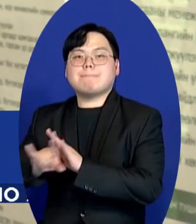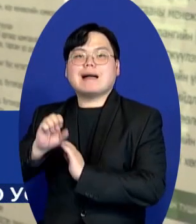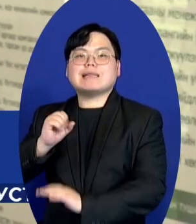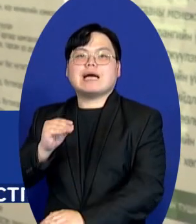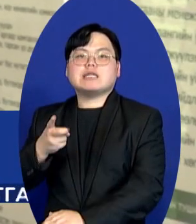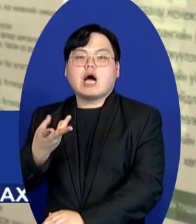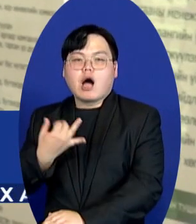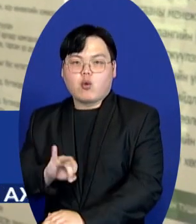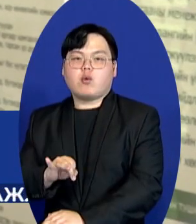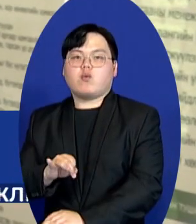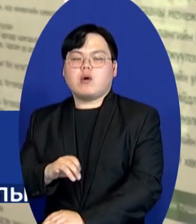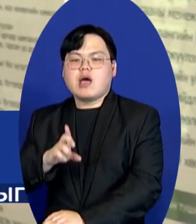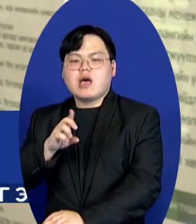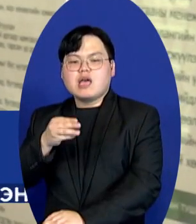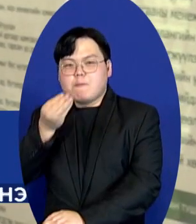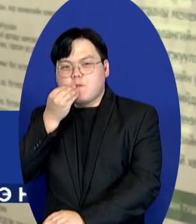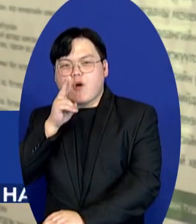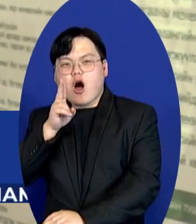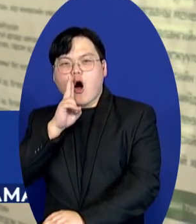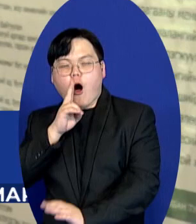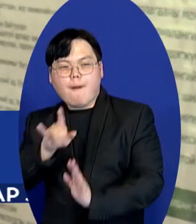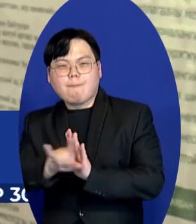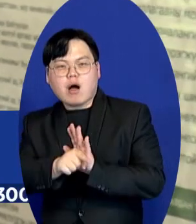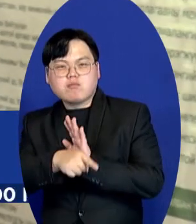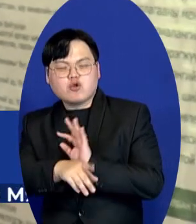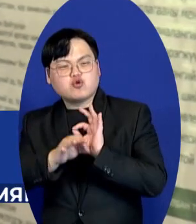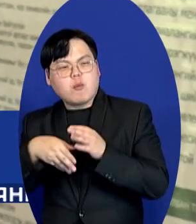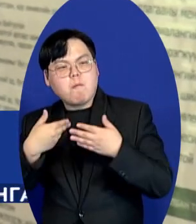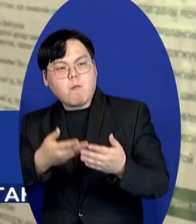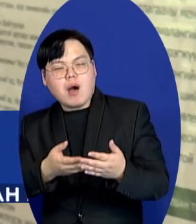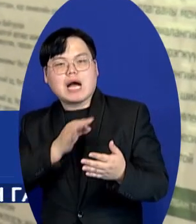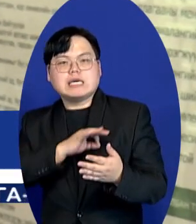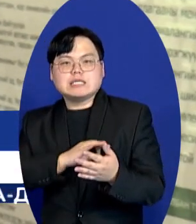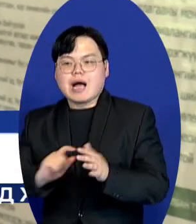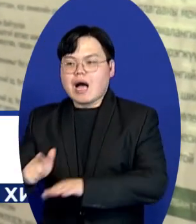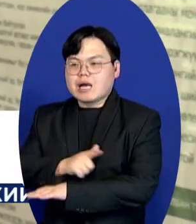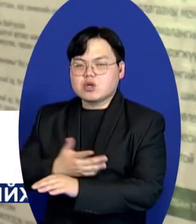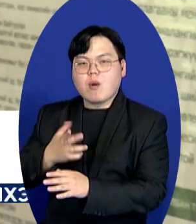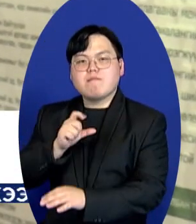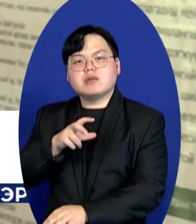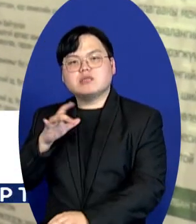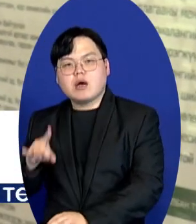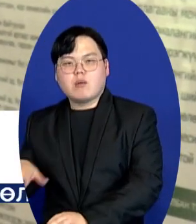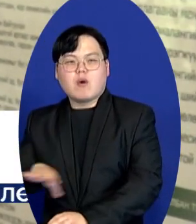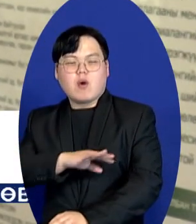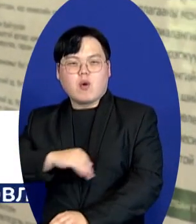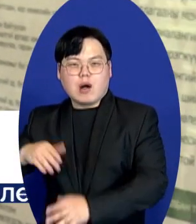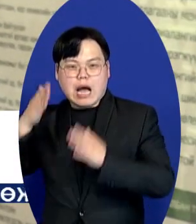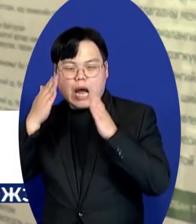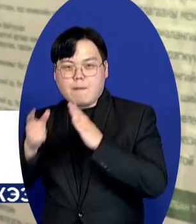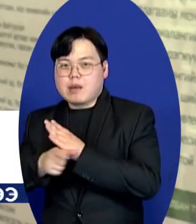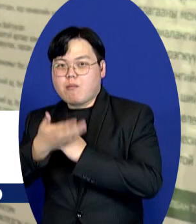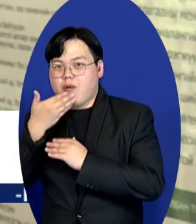хэрхэн тэжээлийг хэрхэн зохион байгуулах вэ? Малын бэлчээрийг зүү зөвхөстэй яаж ашиглах вэ? Энэ асуудал бүр орхигдсон. Одоо мал өсөд